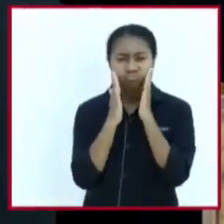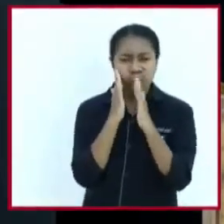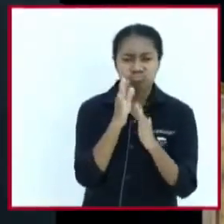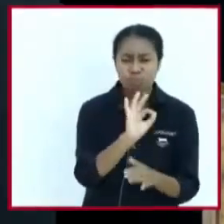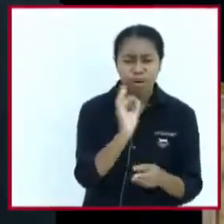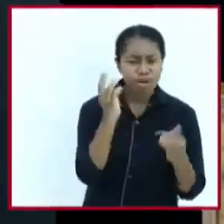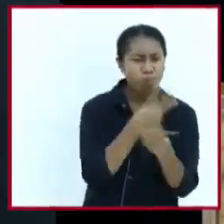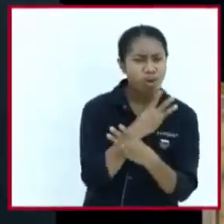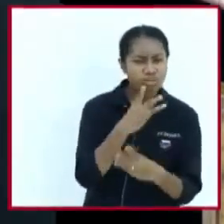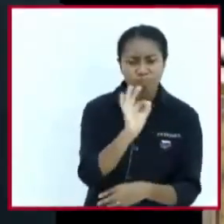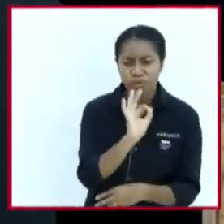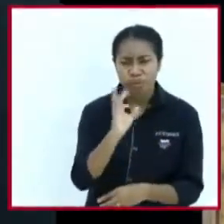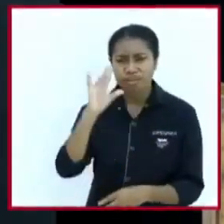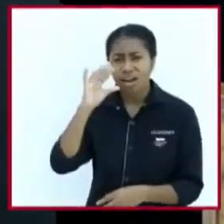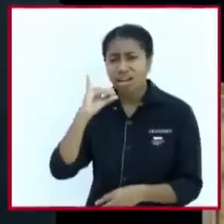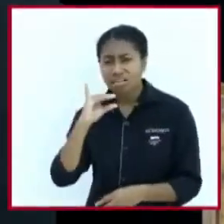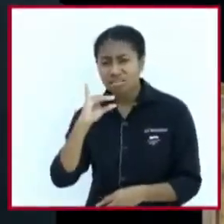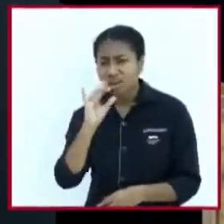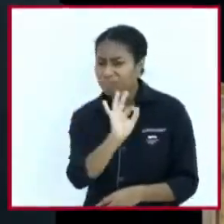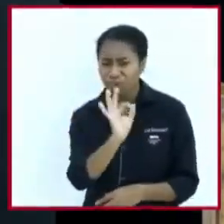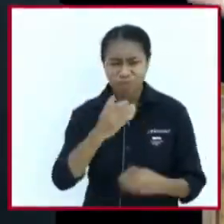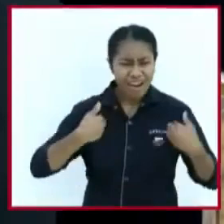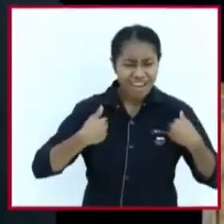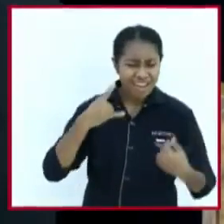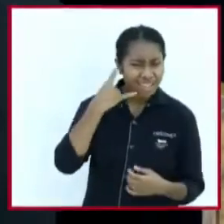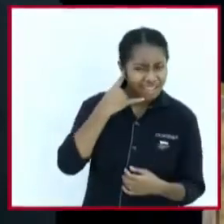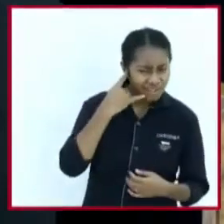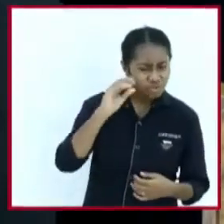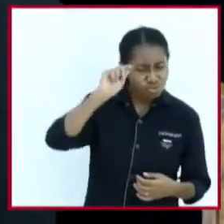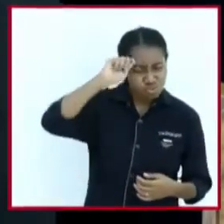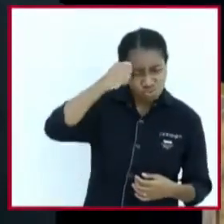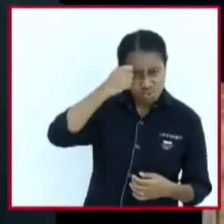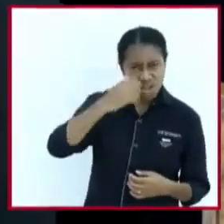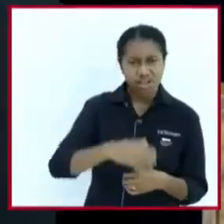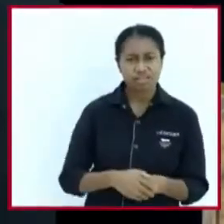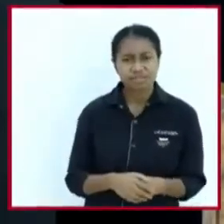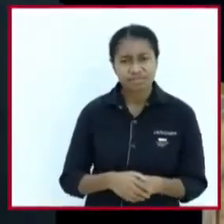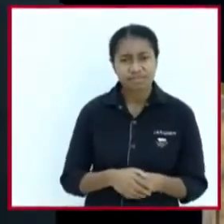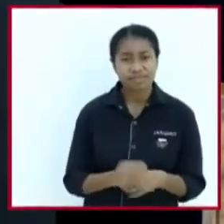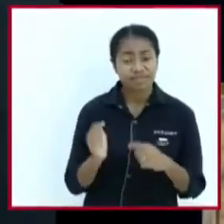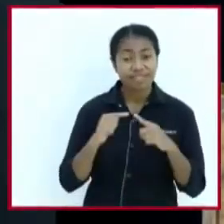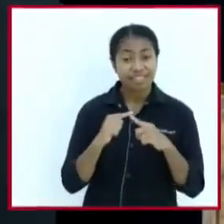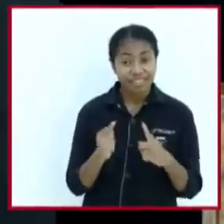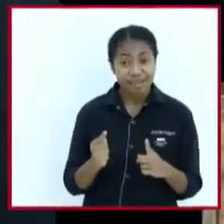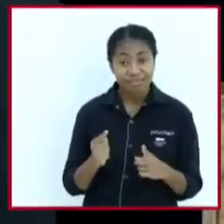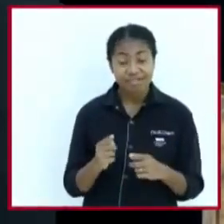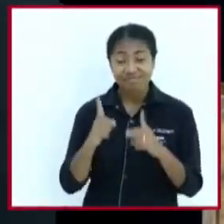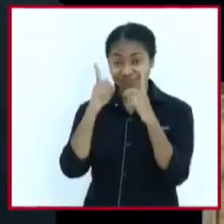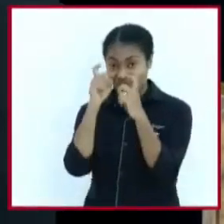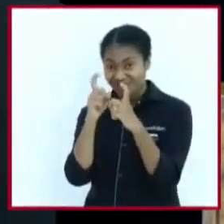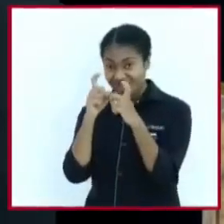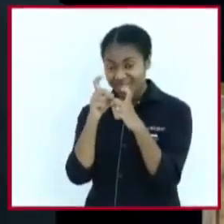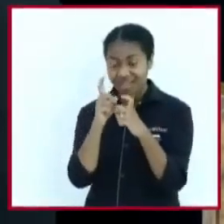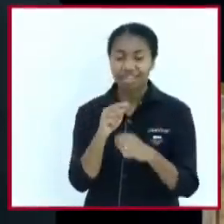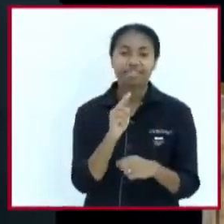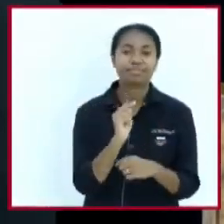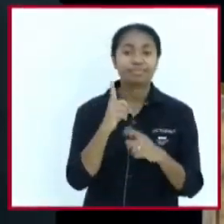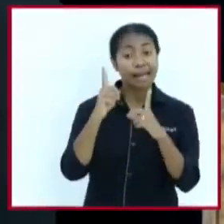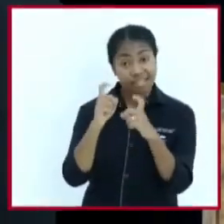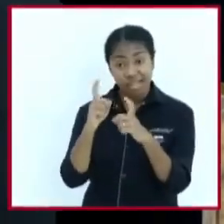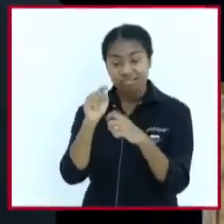ada Wa IG semua belum ada telepon juga masih susah sekali tapi waktu pacaran tahu-tahu